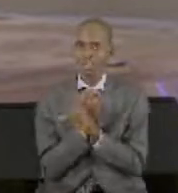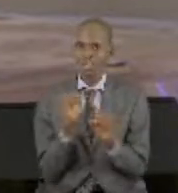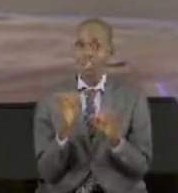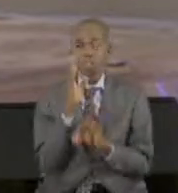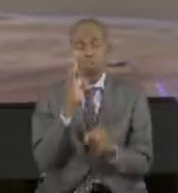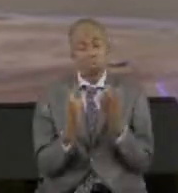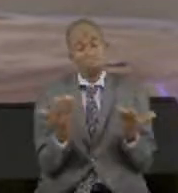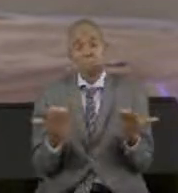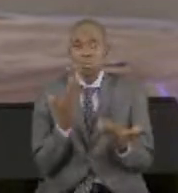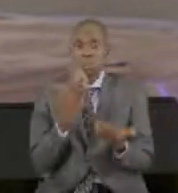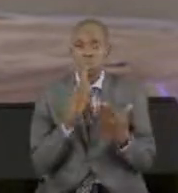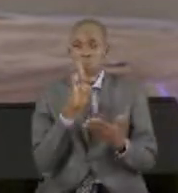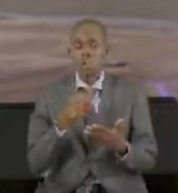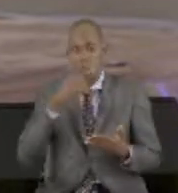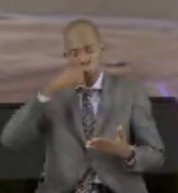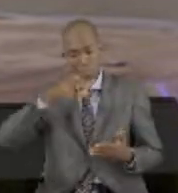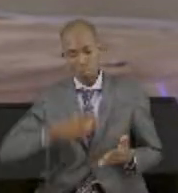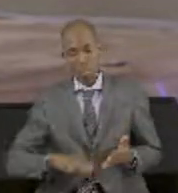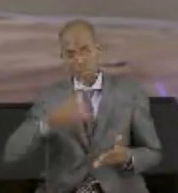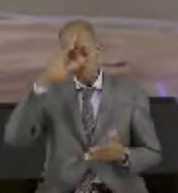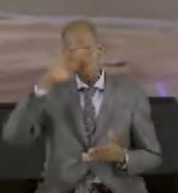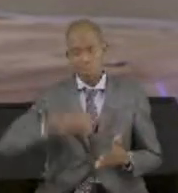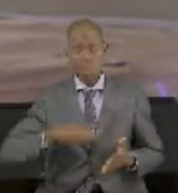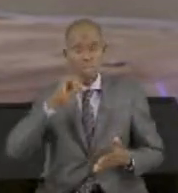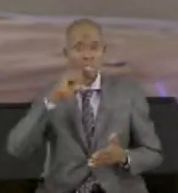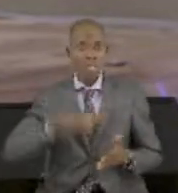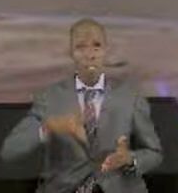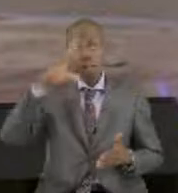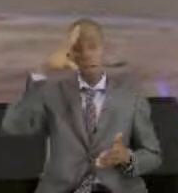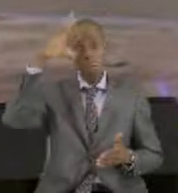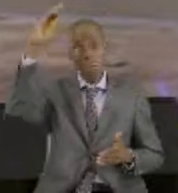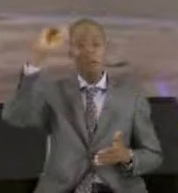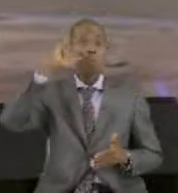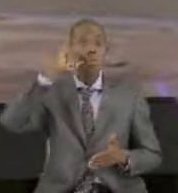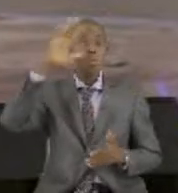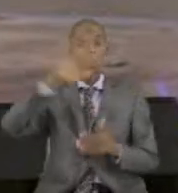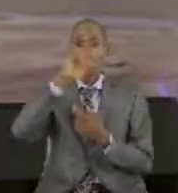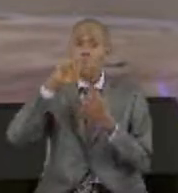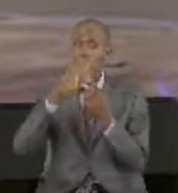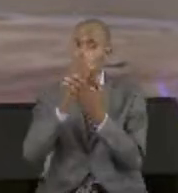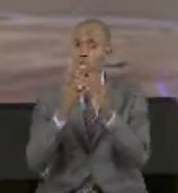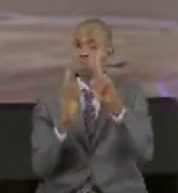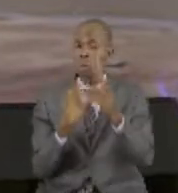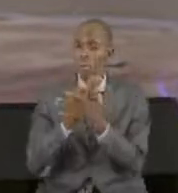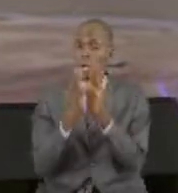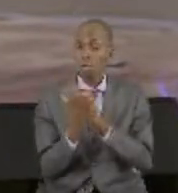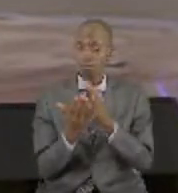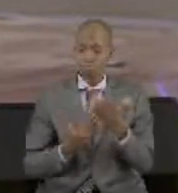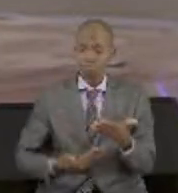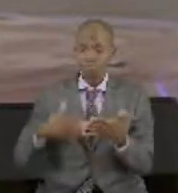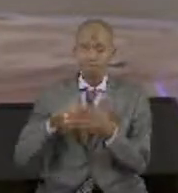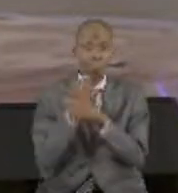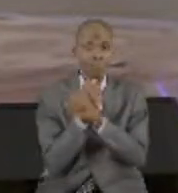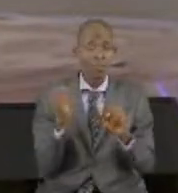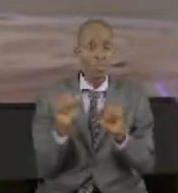Que tu sois un adolescent, que tu sois un garçon, une fille, un homme, une femme, lorsque quelqu'un est converti, n'importe